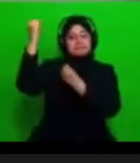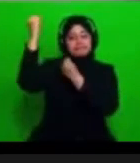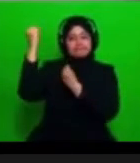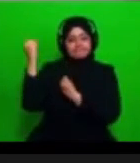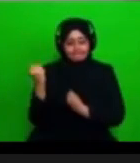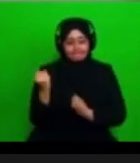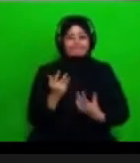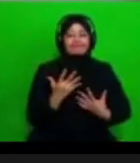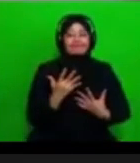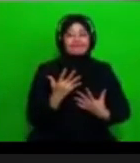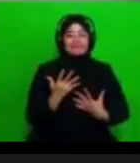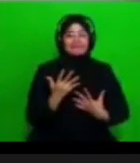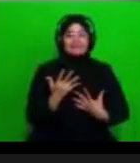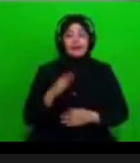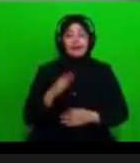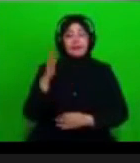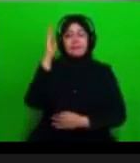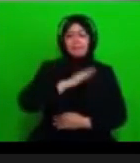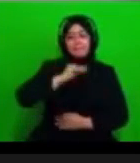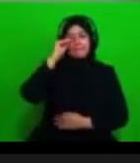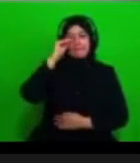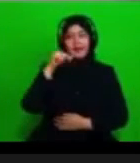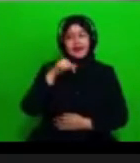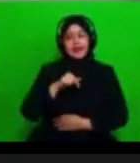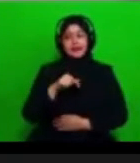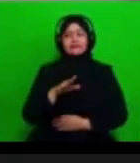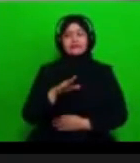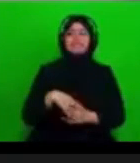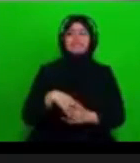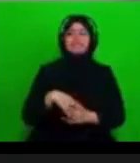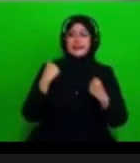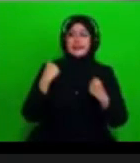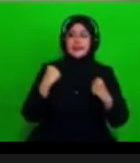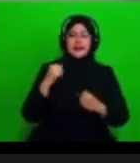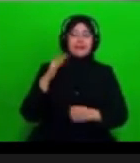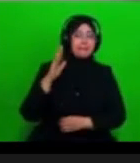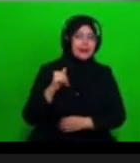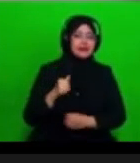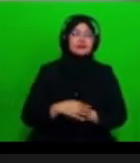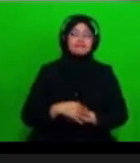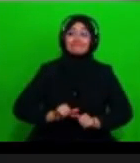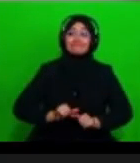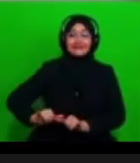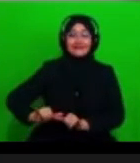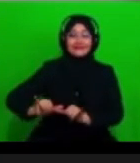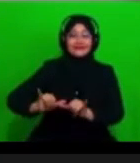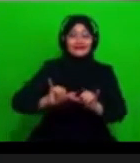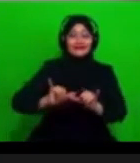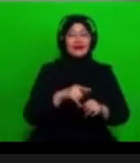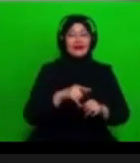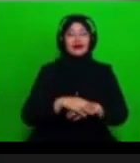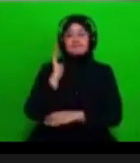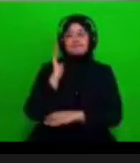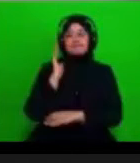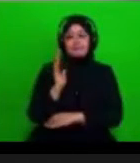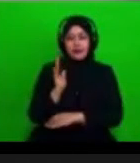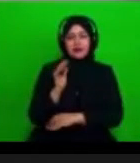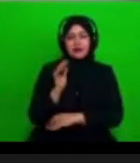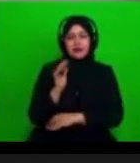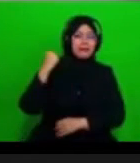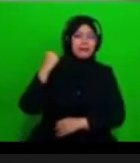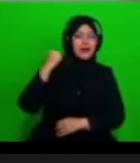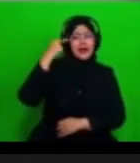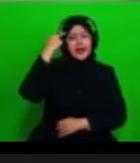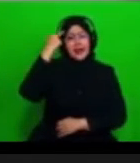wa taala, yang mana pada pagi hari ini kita masih diberi nikmat sehat bersama-sama mengikuti webinar